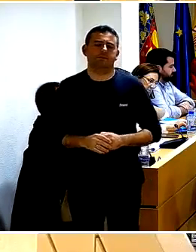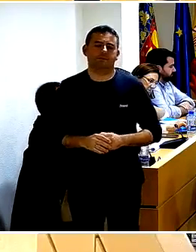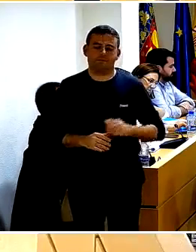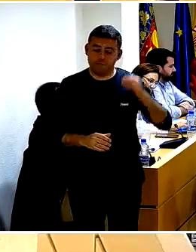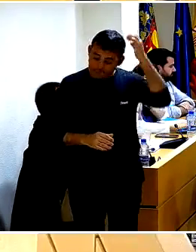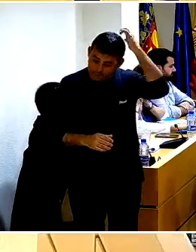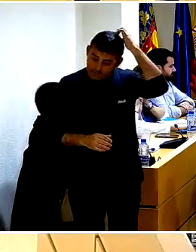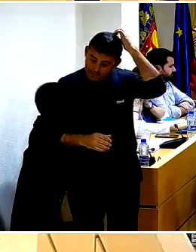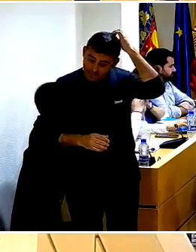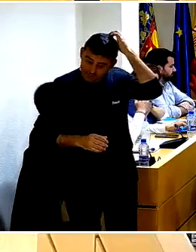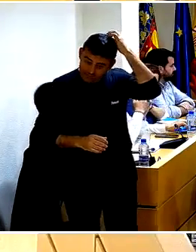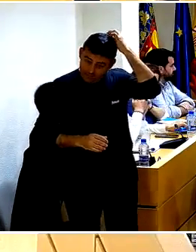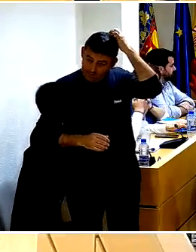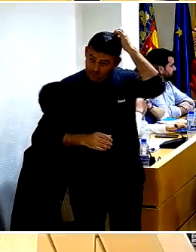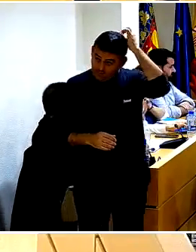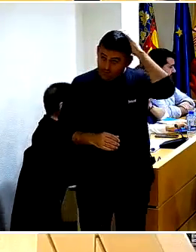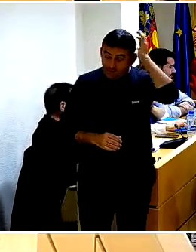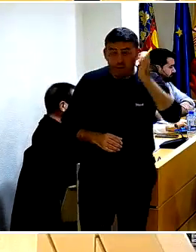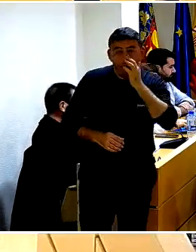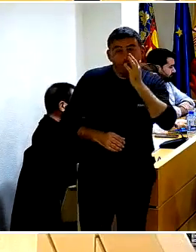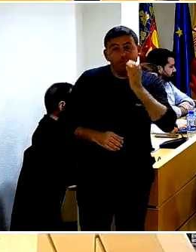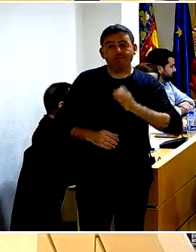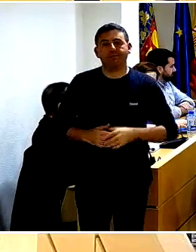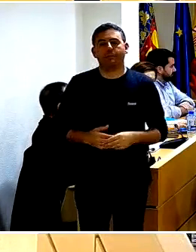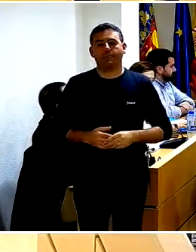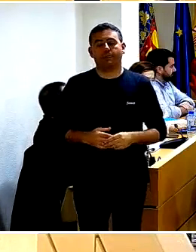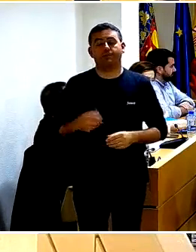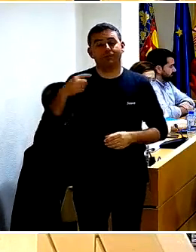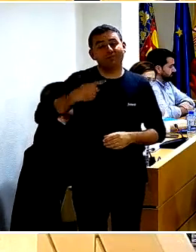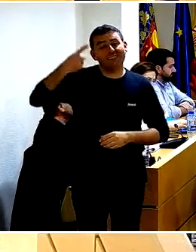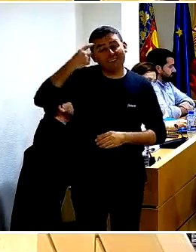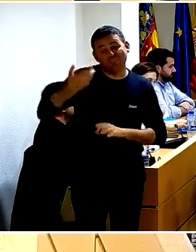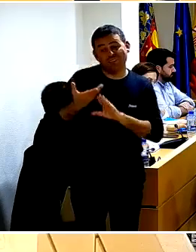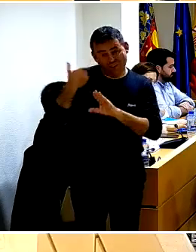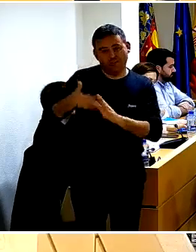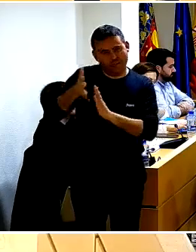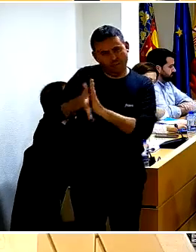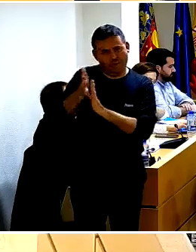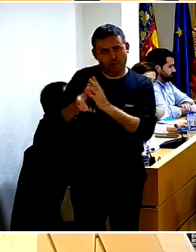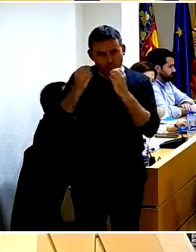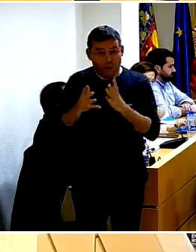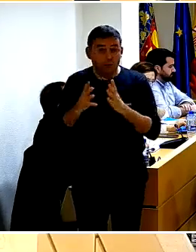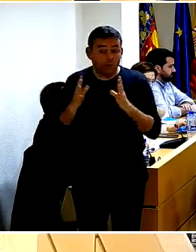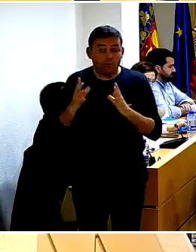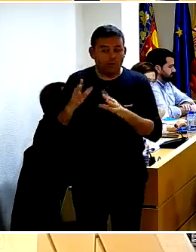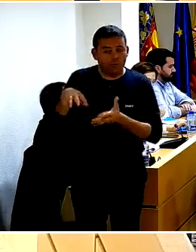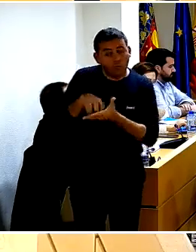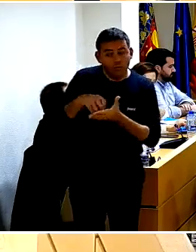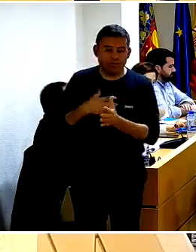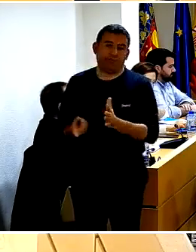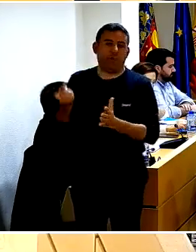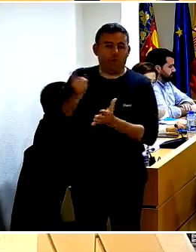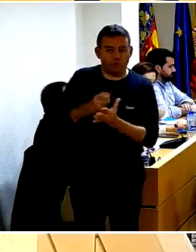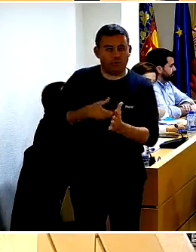crec que ho he explicat com toca, però bueno, si cal ho tornaré a explicar. He justificat que un dels grans increments, a més del d'espai,